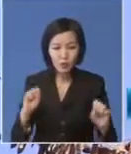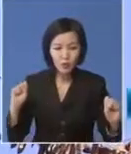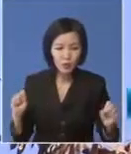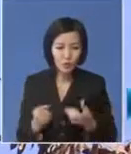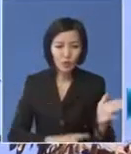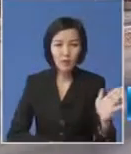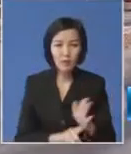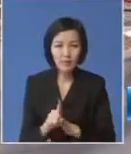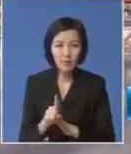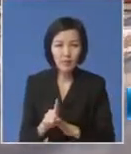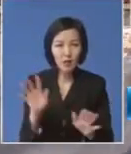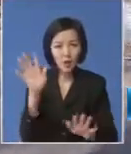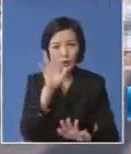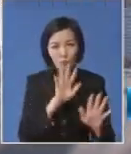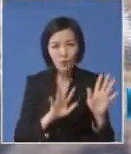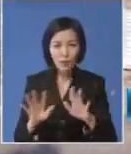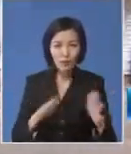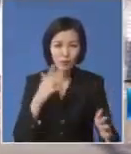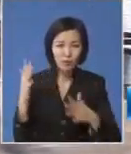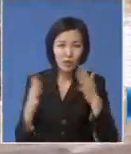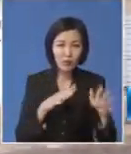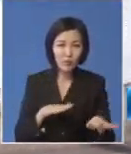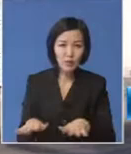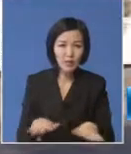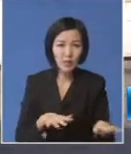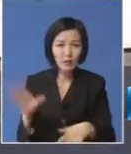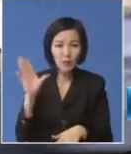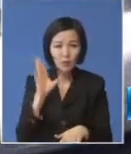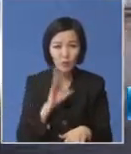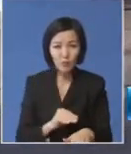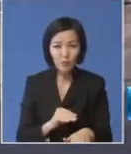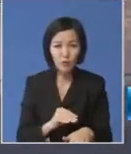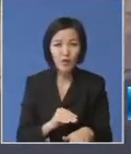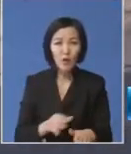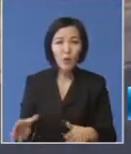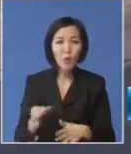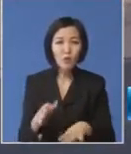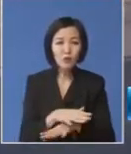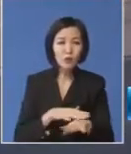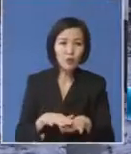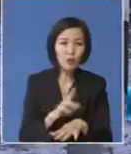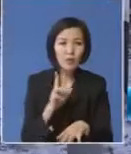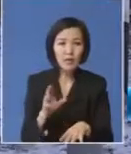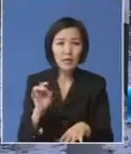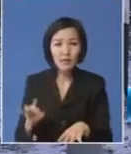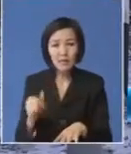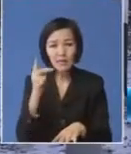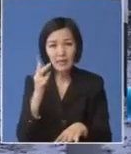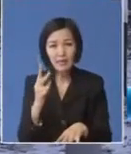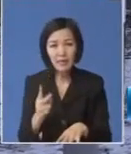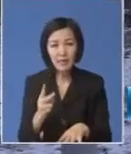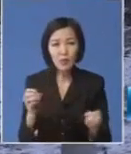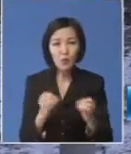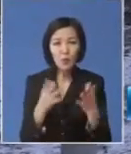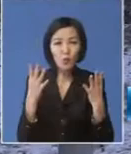райы қайта бұзылады. Тұман түсіп, жел тұрып, көктайғақ болуы мүмкін дейді Қазгидромет мамандары. Синоптиктер облыс тұрғындарына қаңтар айының 2-ші